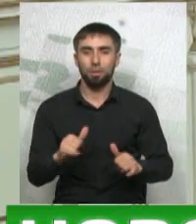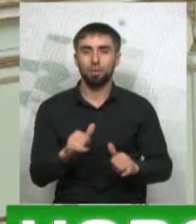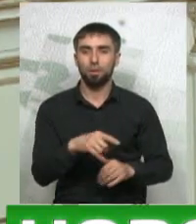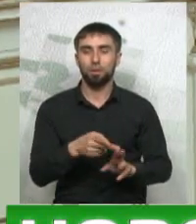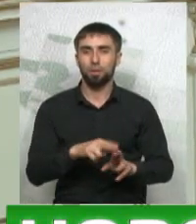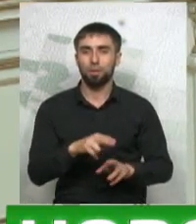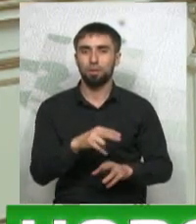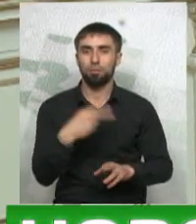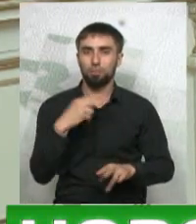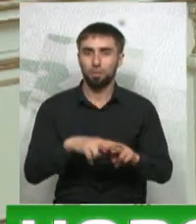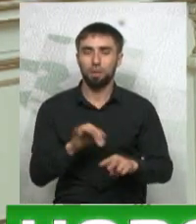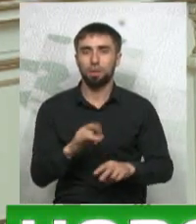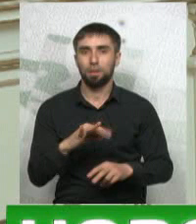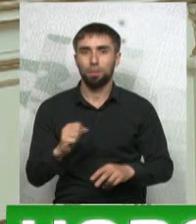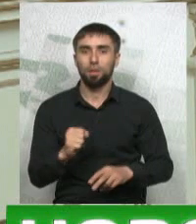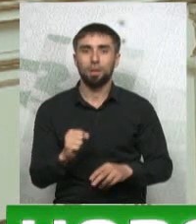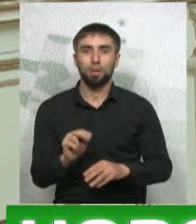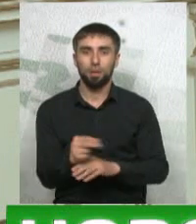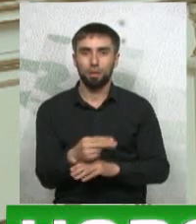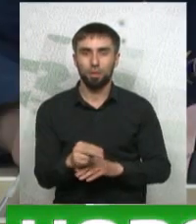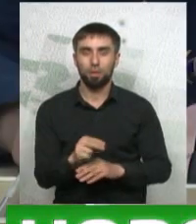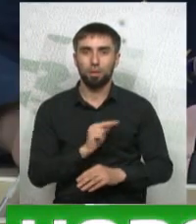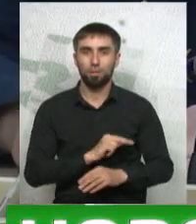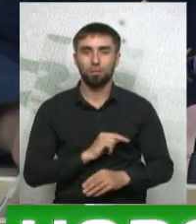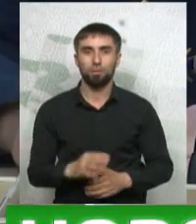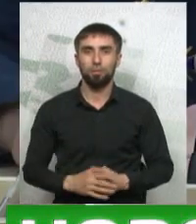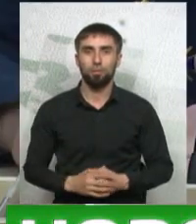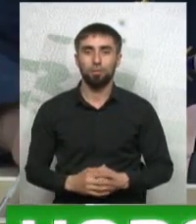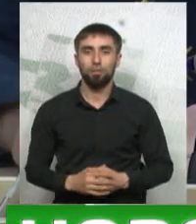учреждений, организацию системы исправительных работ.